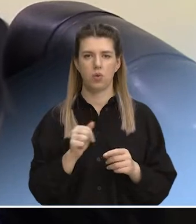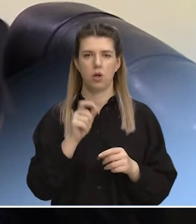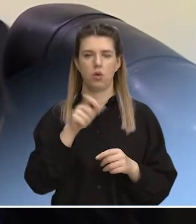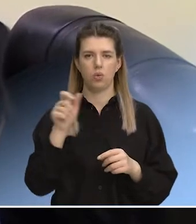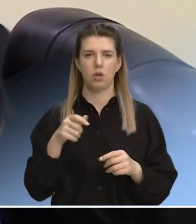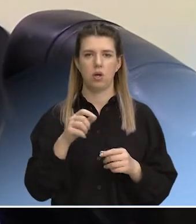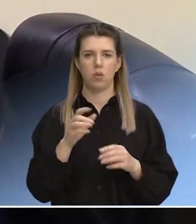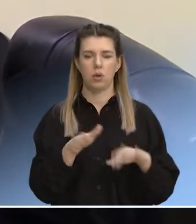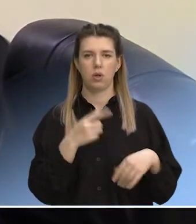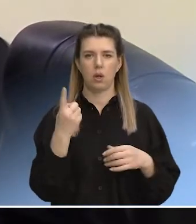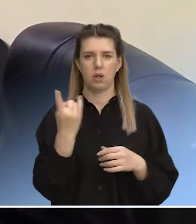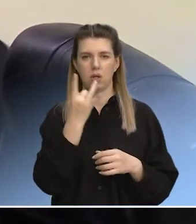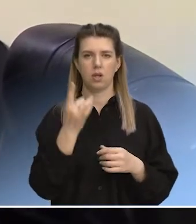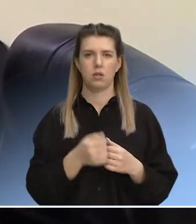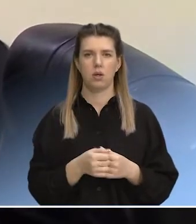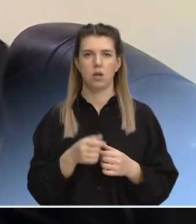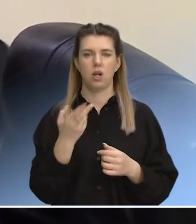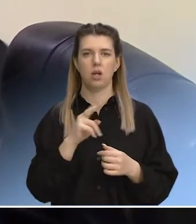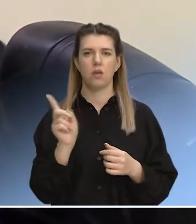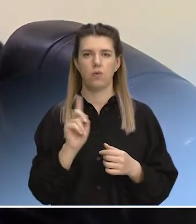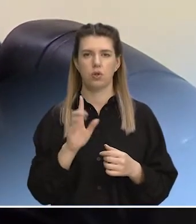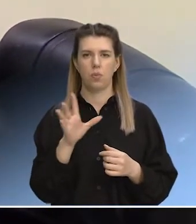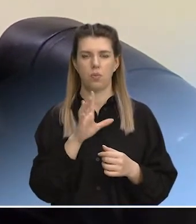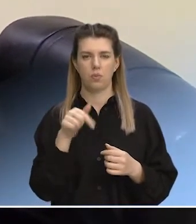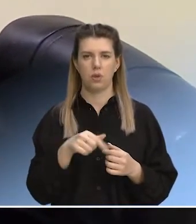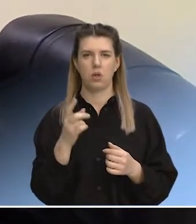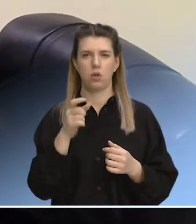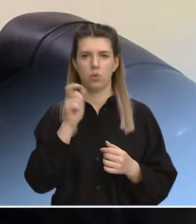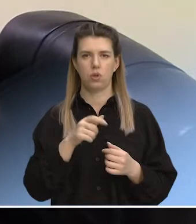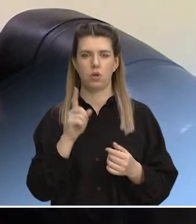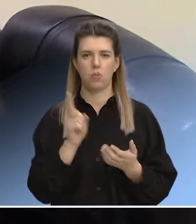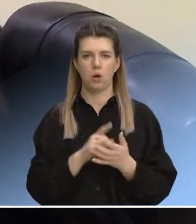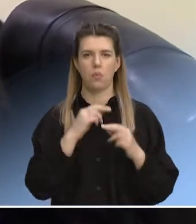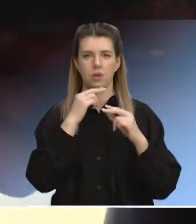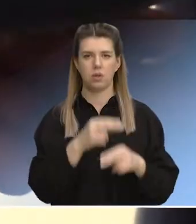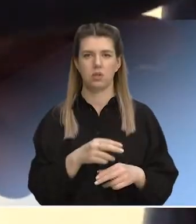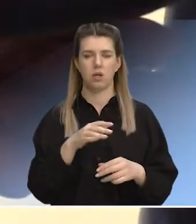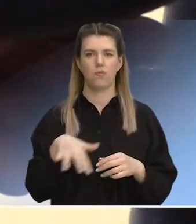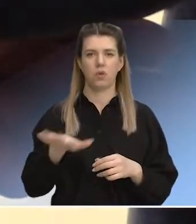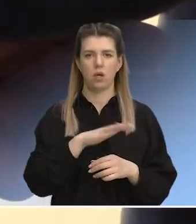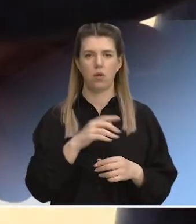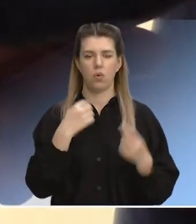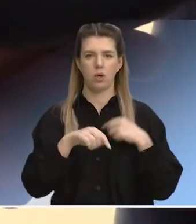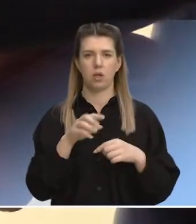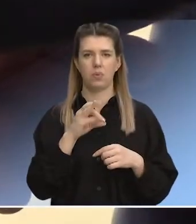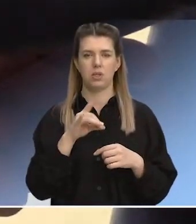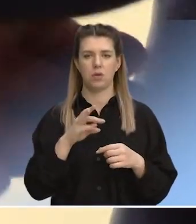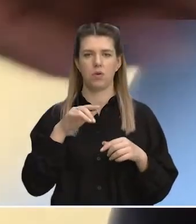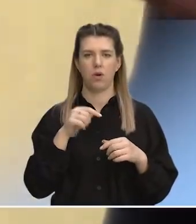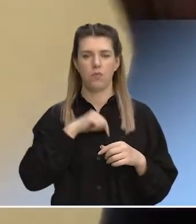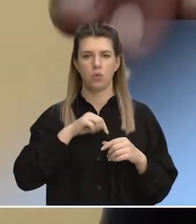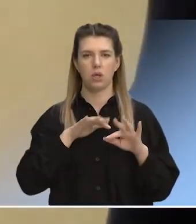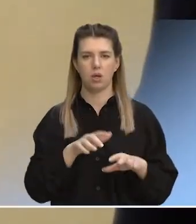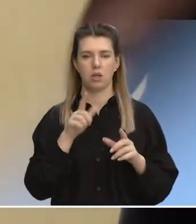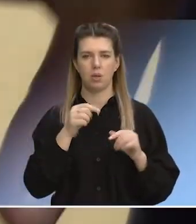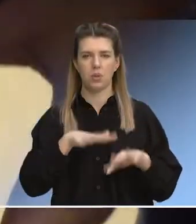иностранные граждане проходят однократно. Для того, чтобы ее пройти, иностранные граждане должны обратиться в территориальный орган Министерства внутренних дел в